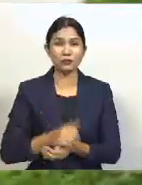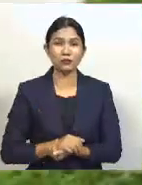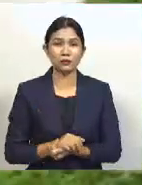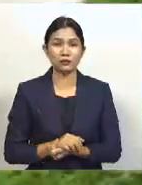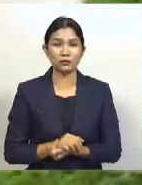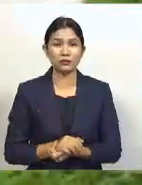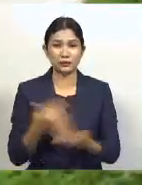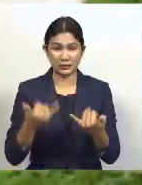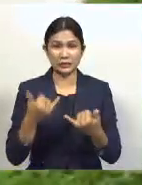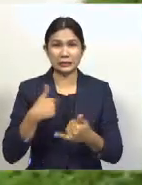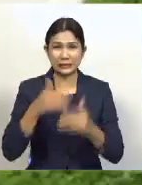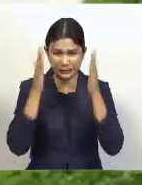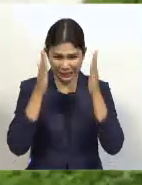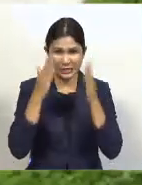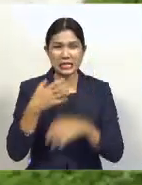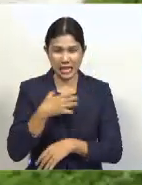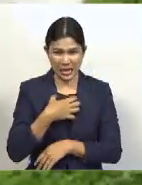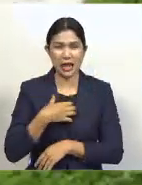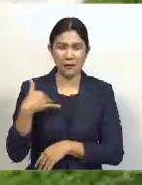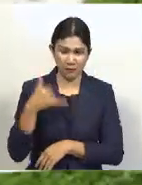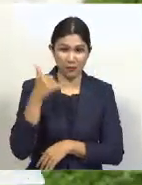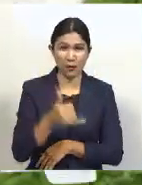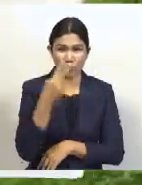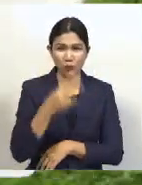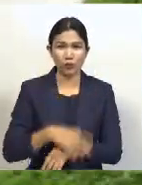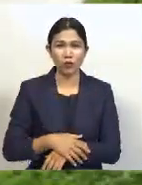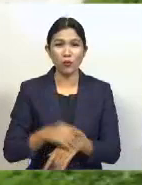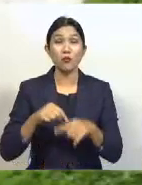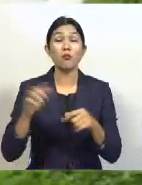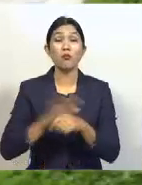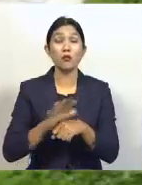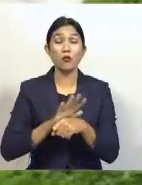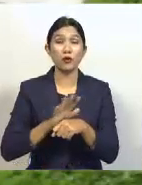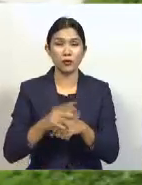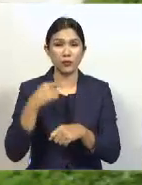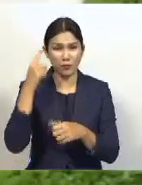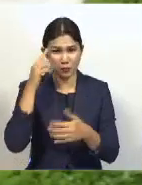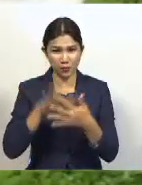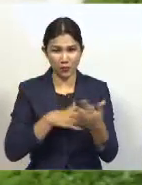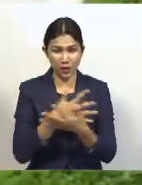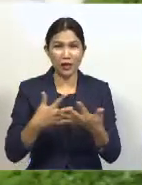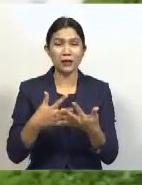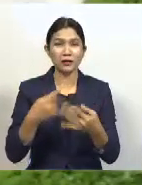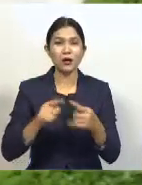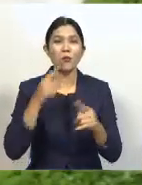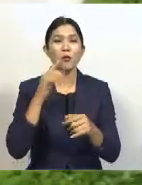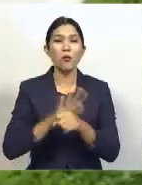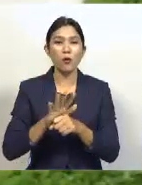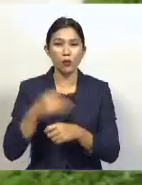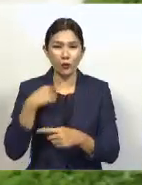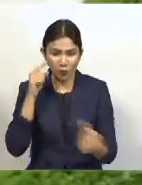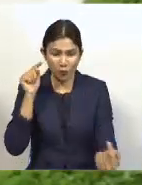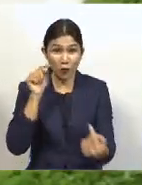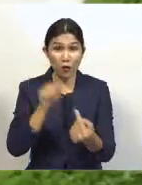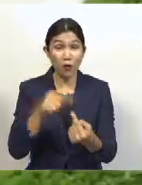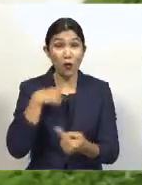วันนี้ตั้งใจมานานแล้วว่าจะต้องดูแล้วถึงเวลาก็แพลนแล้วก็โชคดีที่สามารถเข้ามาได้ถึง3